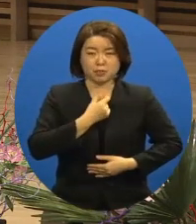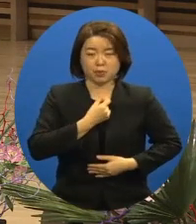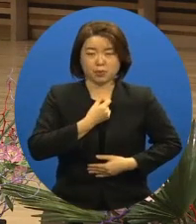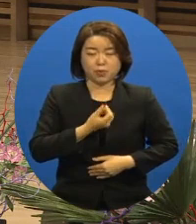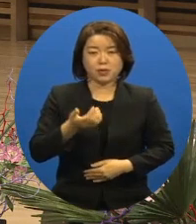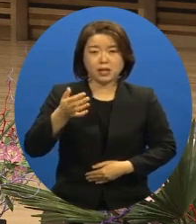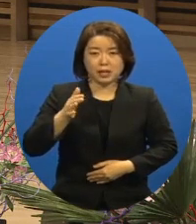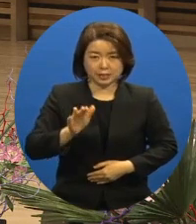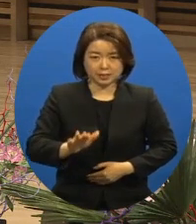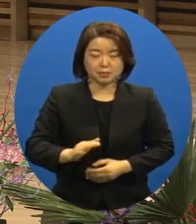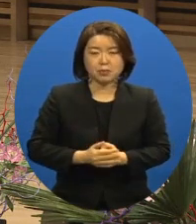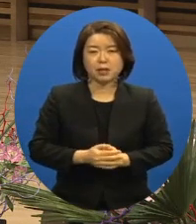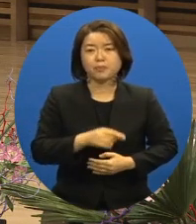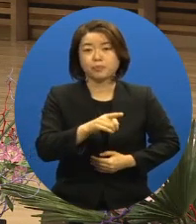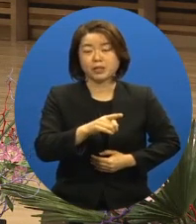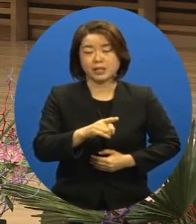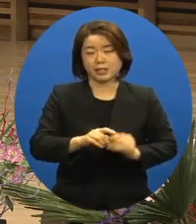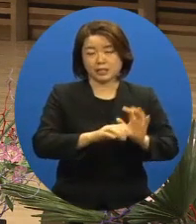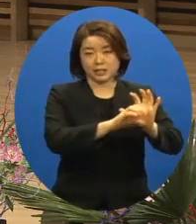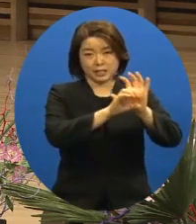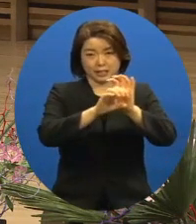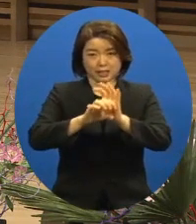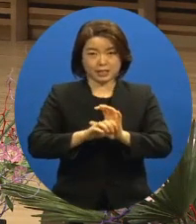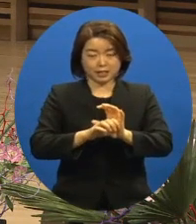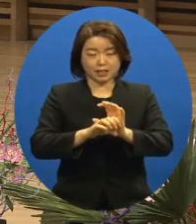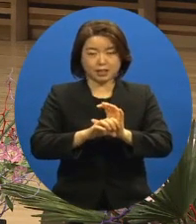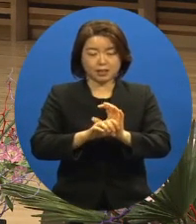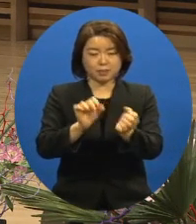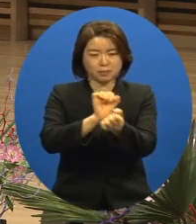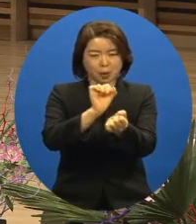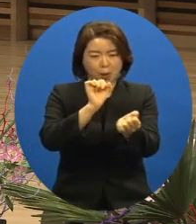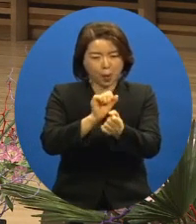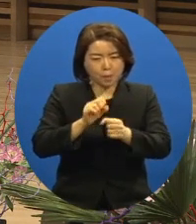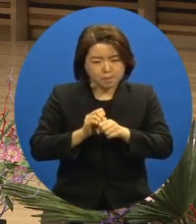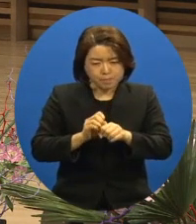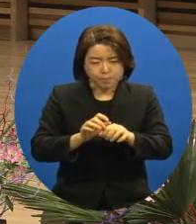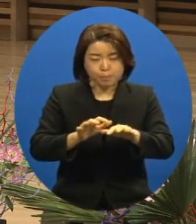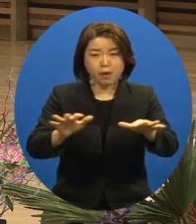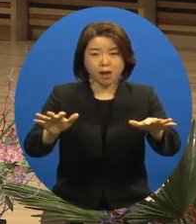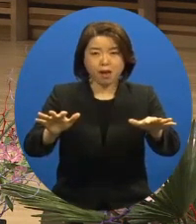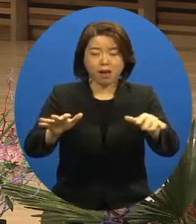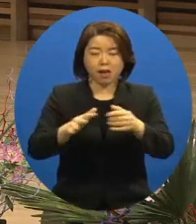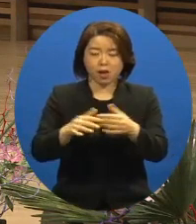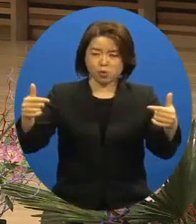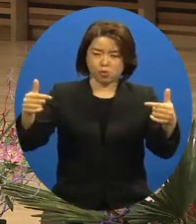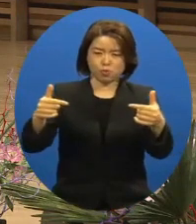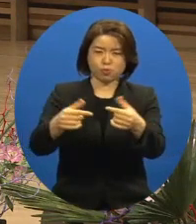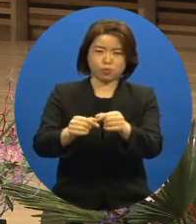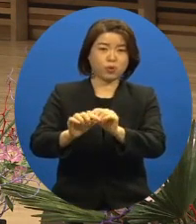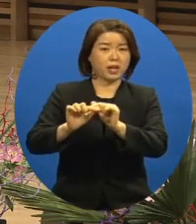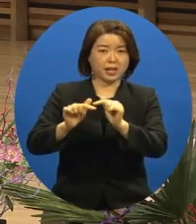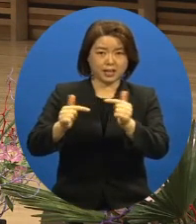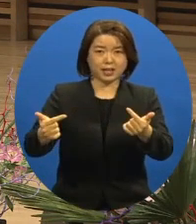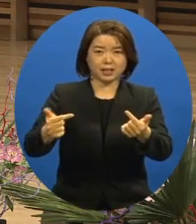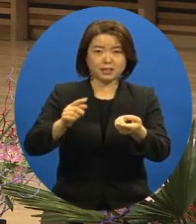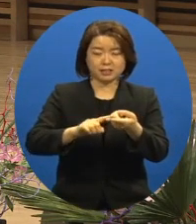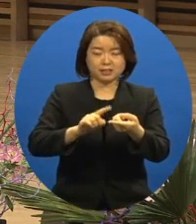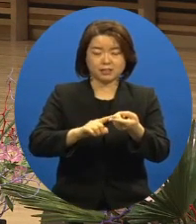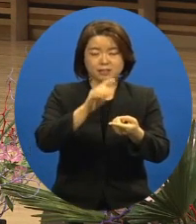이 바이러스 감염증 확산이 진정되고 있지 않은